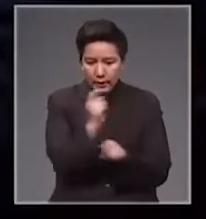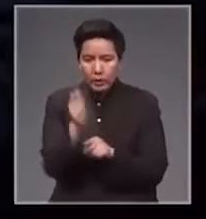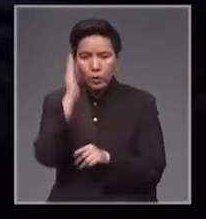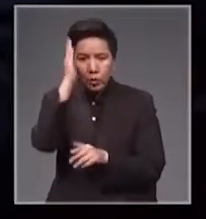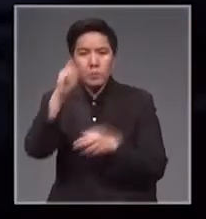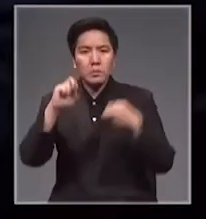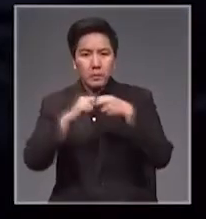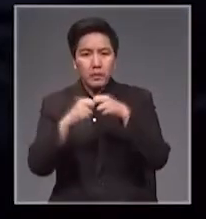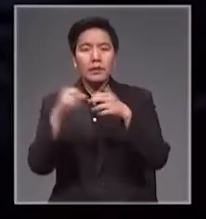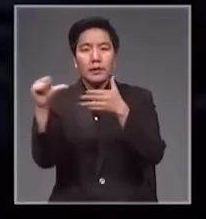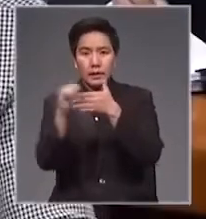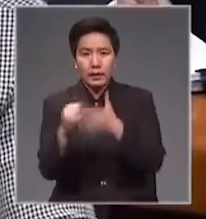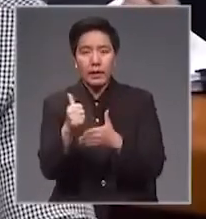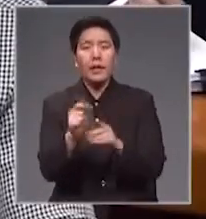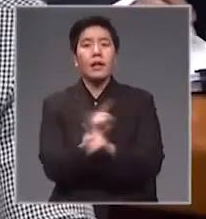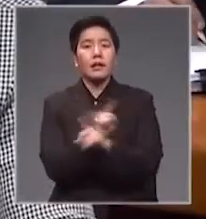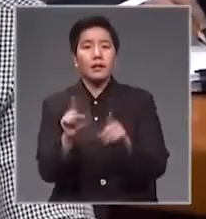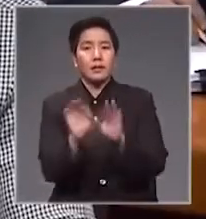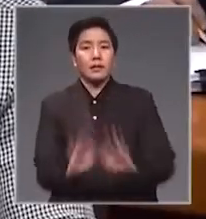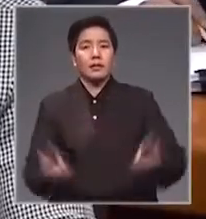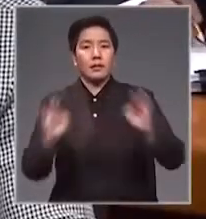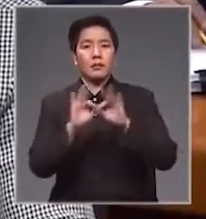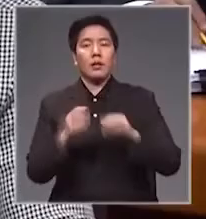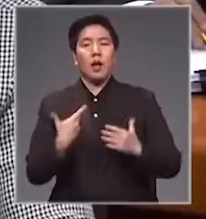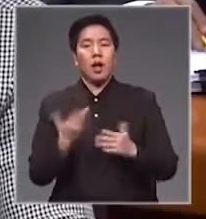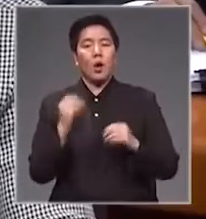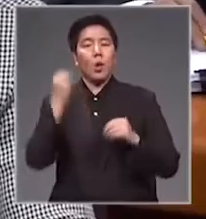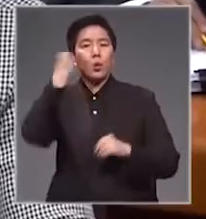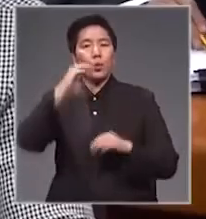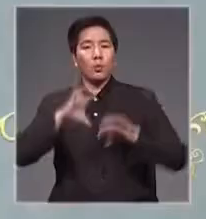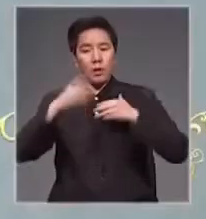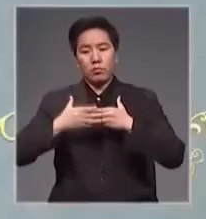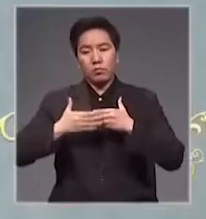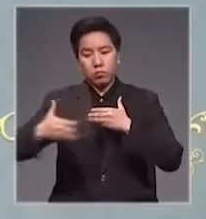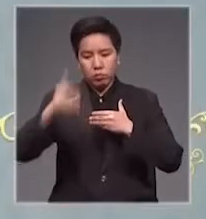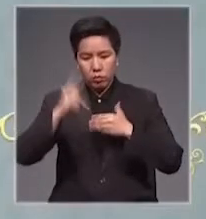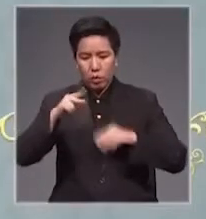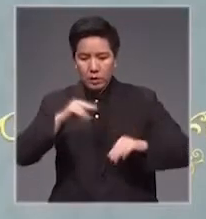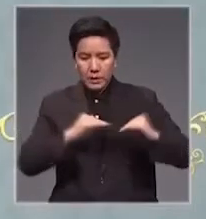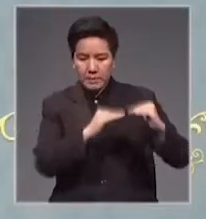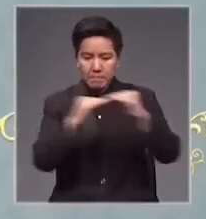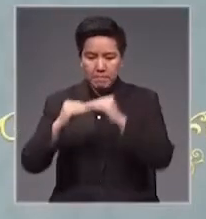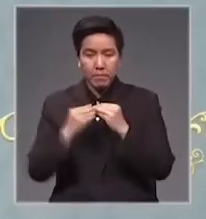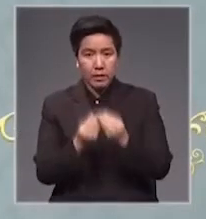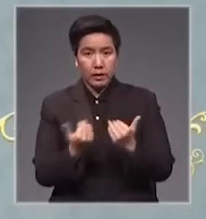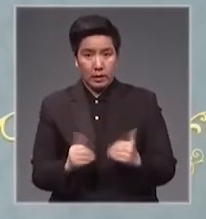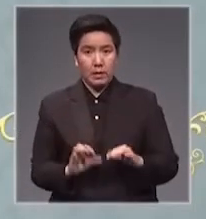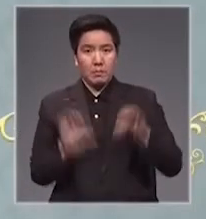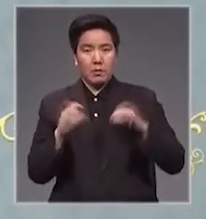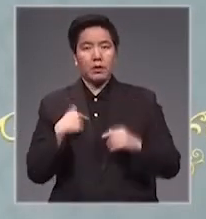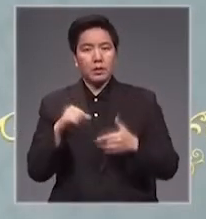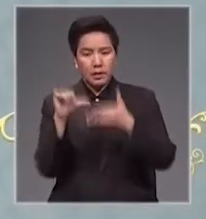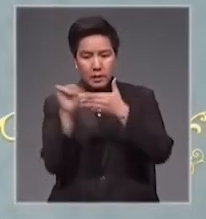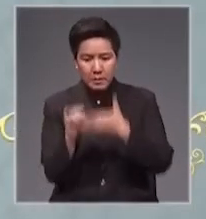ทุกอย่างขึ้นอยู่กับการมีธรรมาภิบาลของทุกรัฐบาลต่อไปนะครับรัฐบาลนี้เข้ามาแก้ไขปัญหาไม่ใช่มาเพื่อสร้